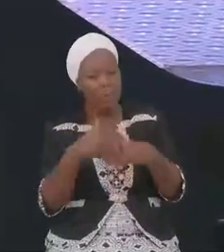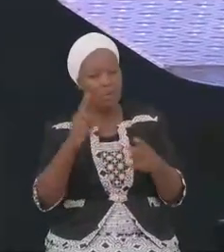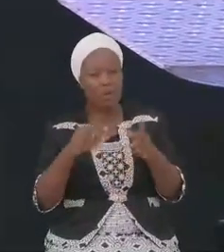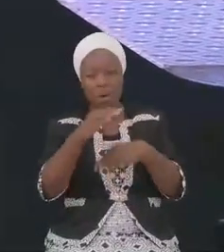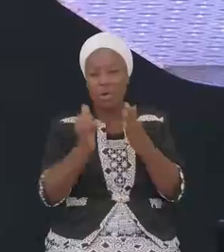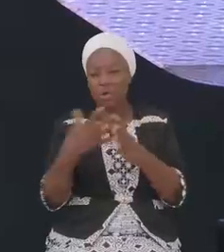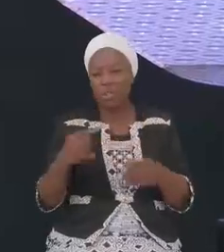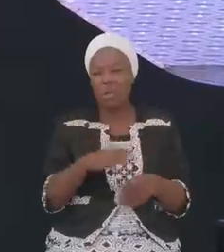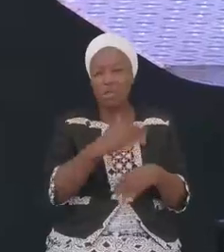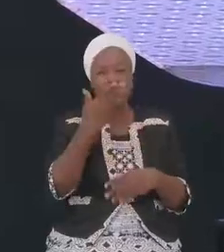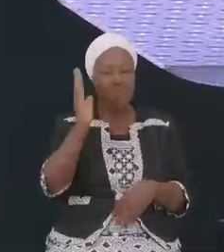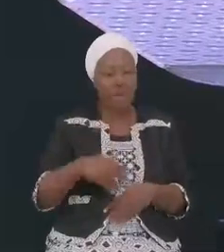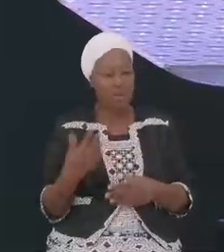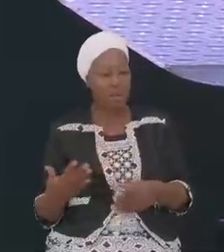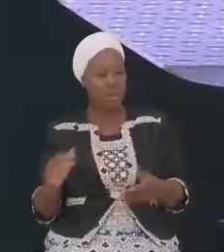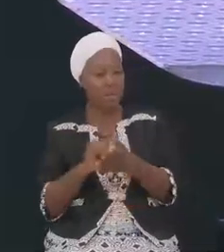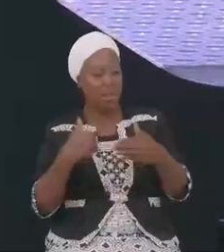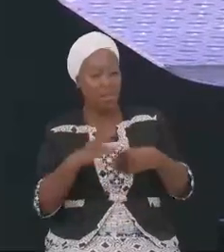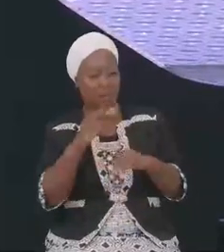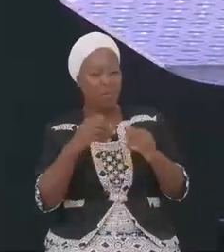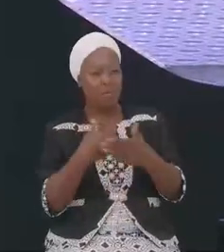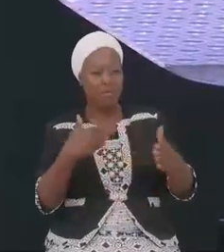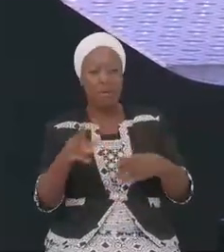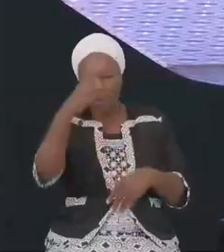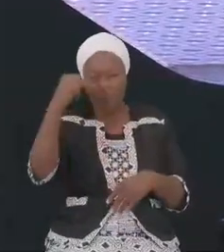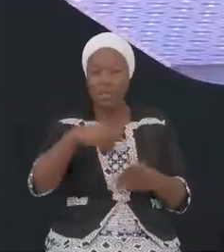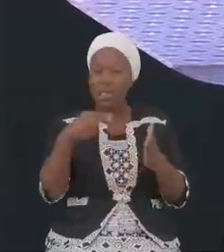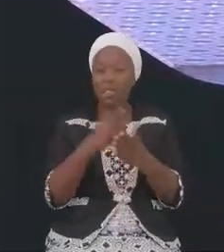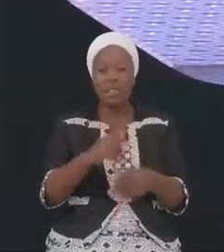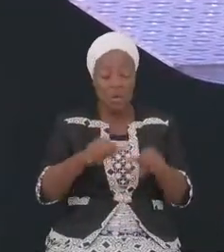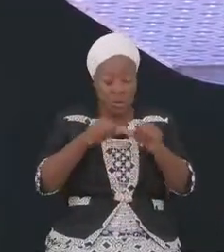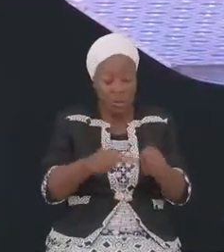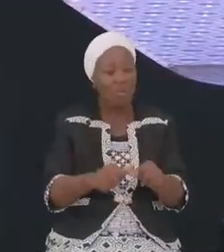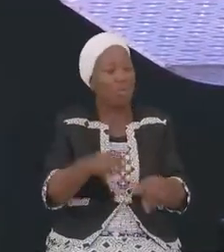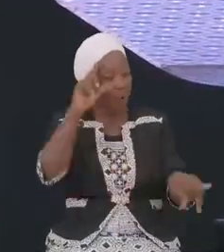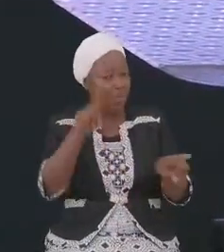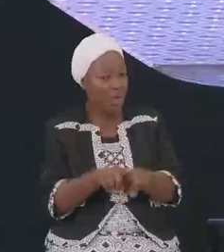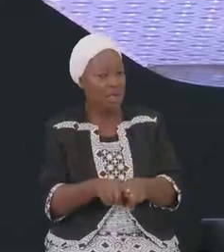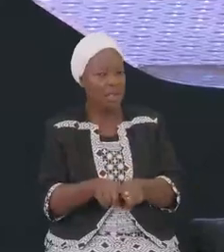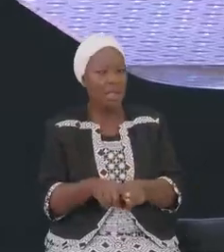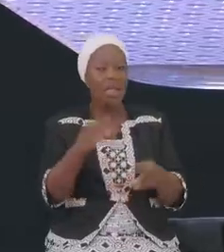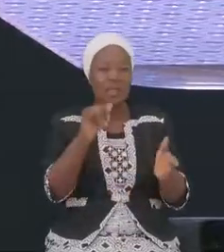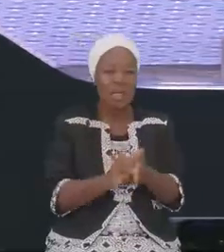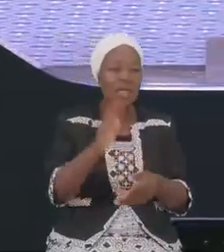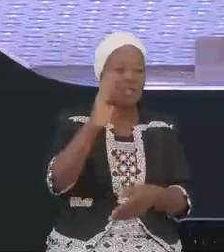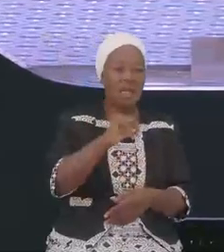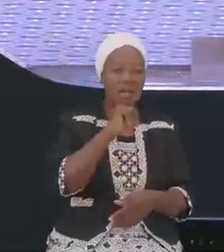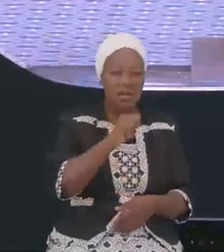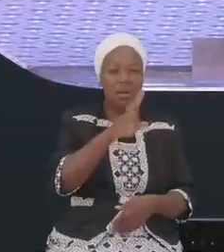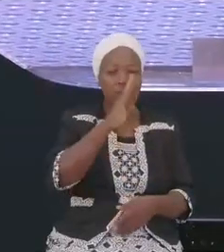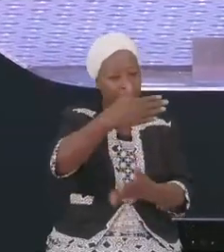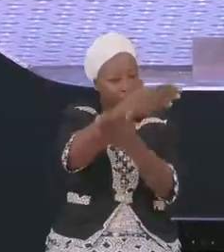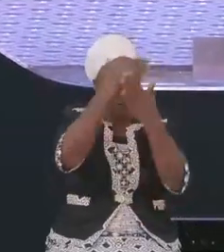à ces choses mauvaises qu'il faisait. Parce que voici une alliance éternelle qui ne soit jamais